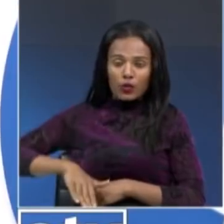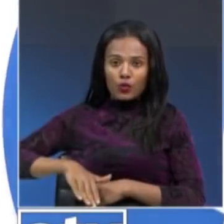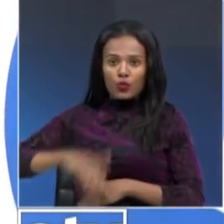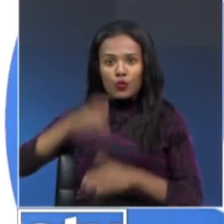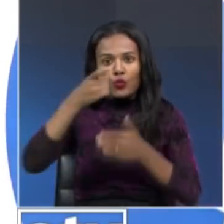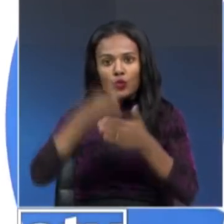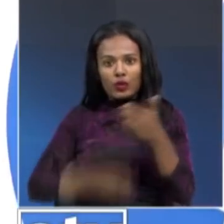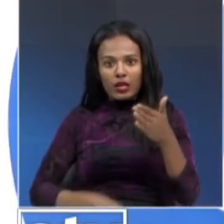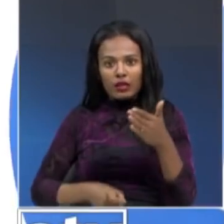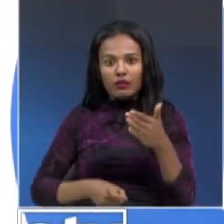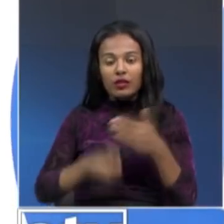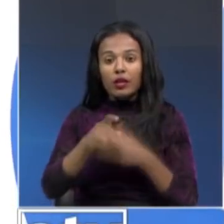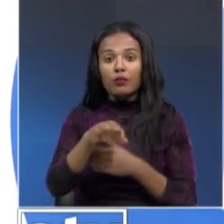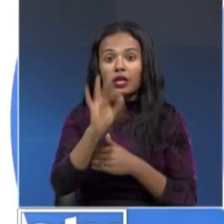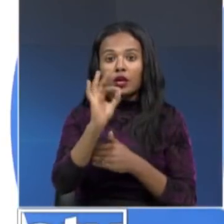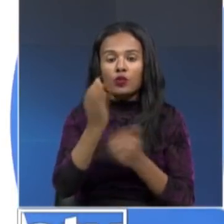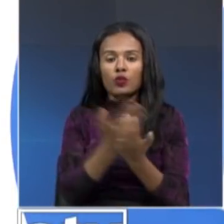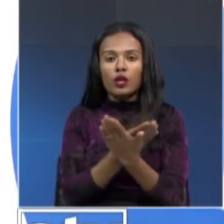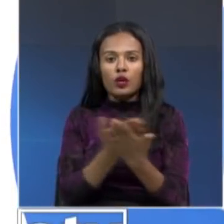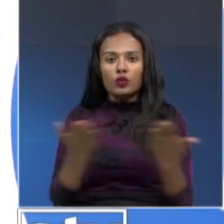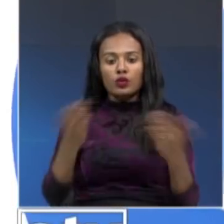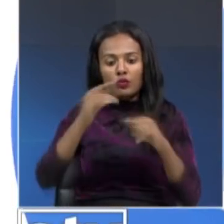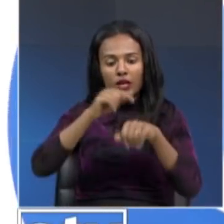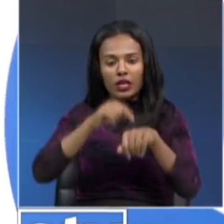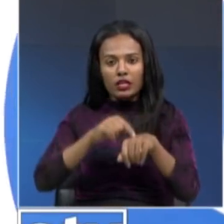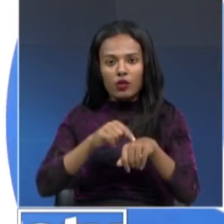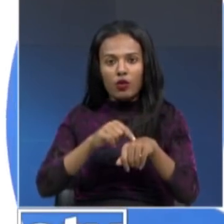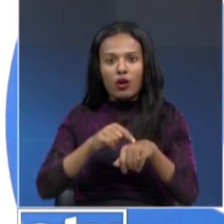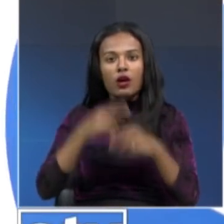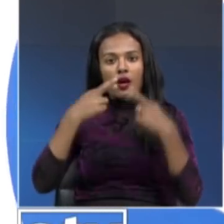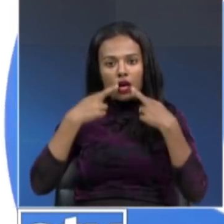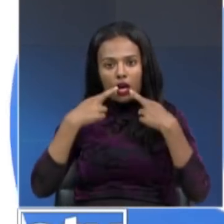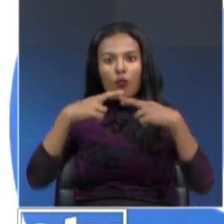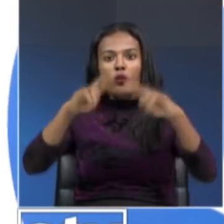ውጤቶች የሚገኙ ነገሮችን በየጊዜው ሪፖርት የምናደርግ ይሆናል።